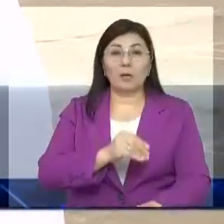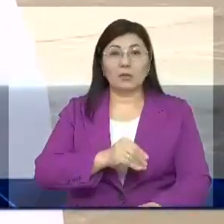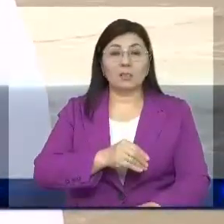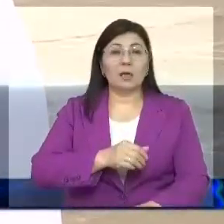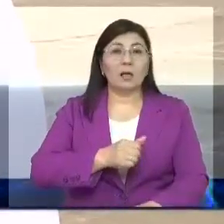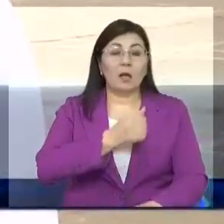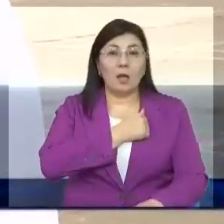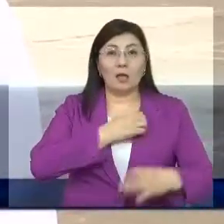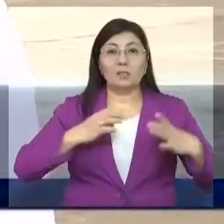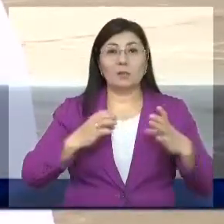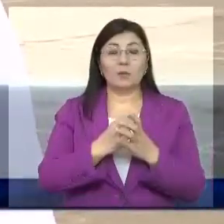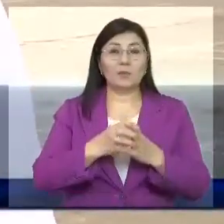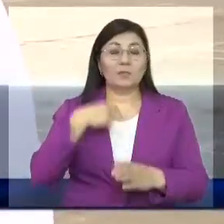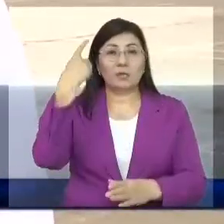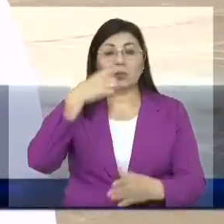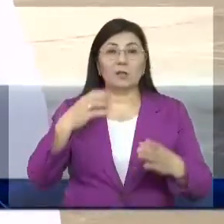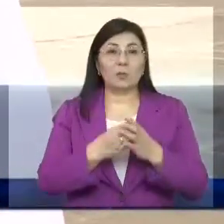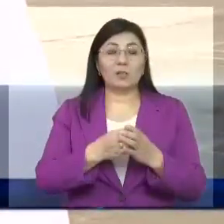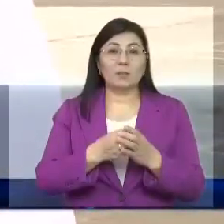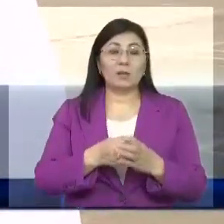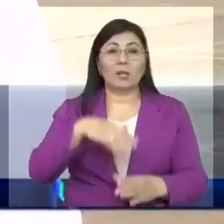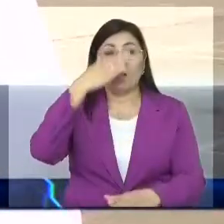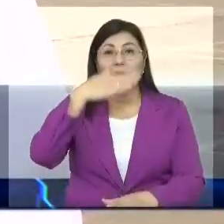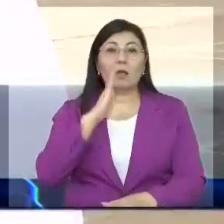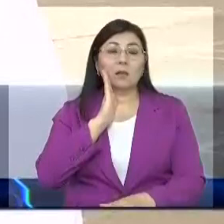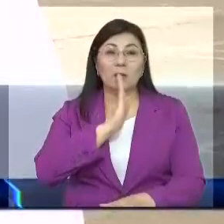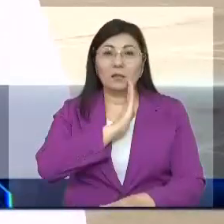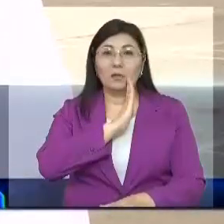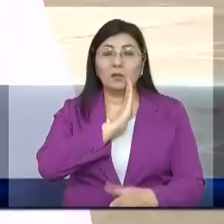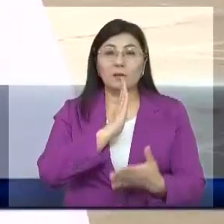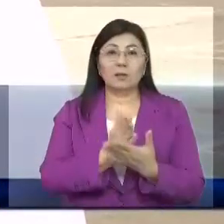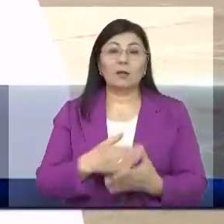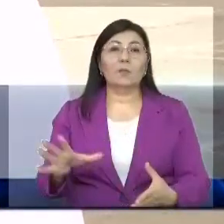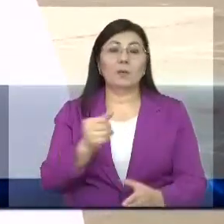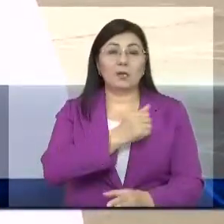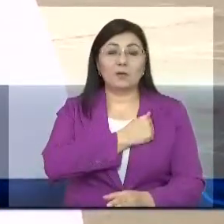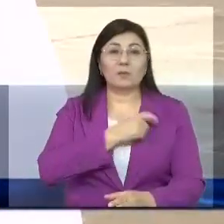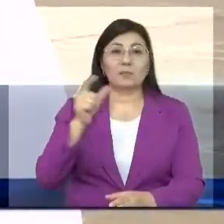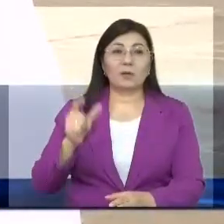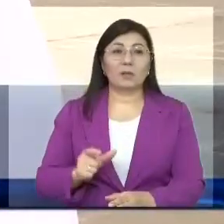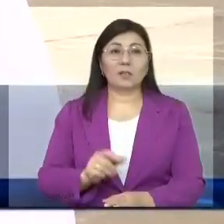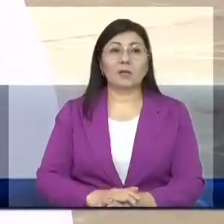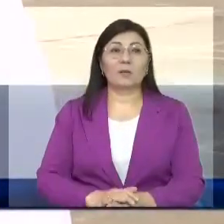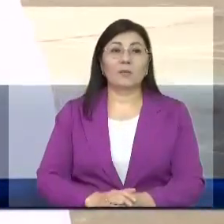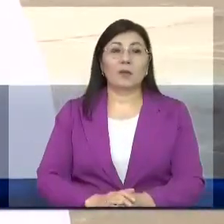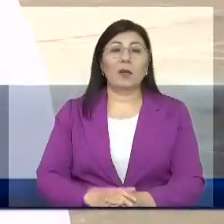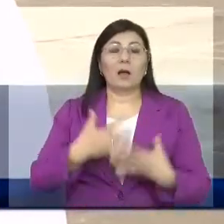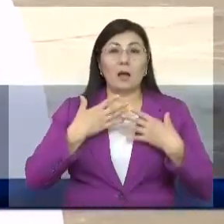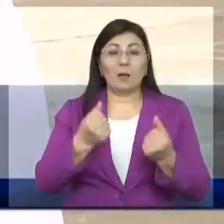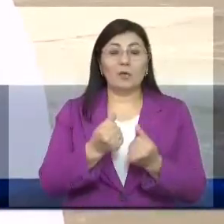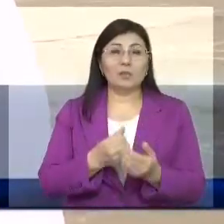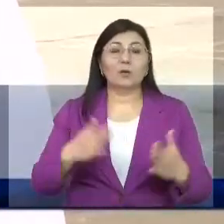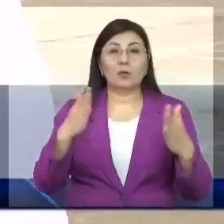Барша әскери бөлім жеке құрамының атынан барша ата-аналарды және де сарбаздарды отан алдындағы борышын өтеуге келіп,